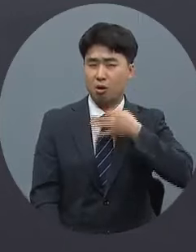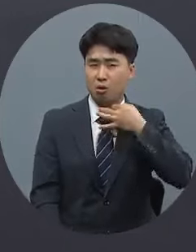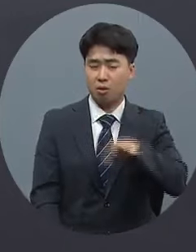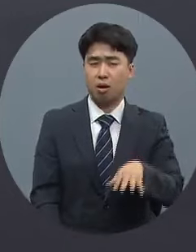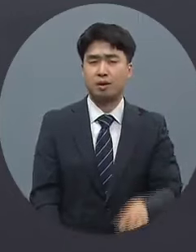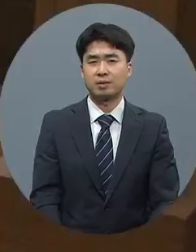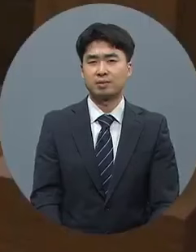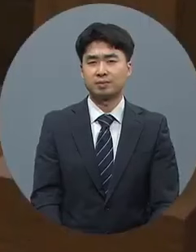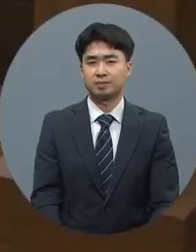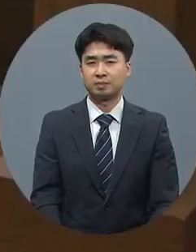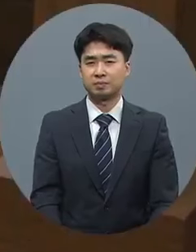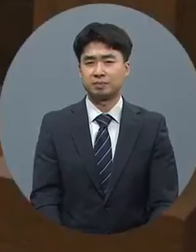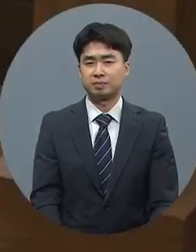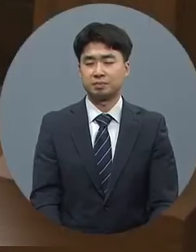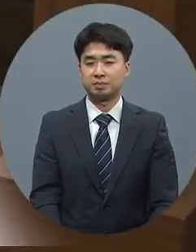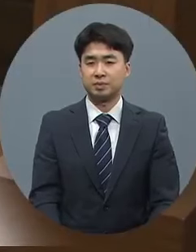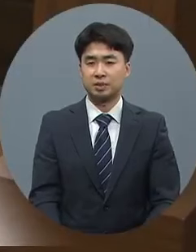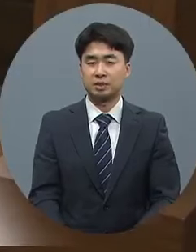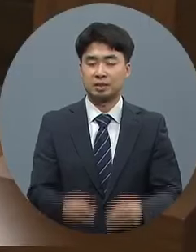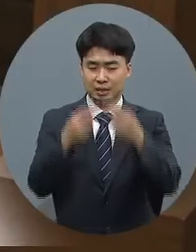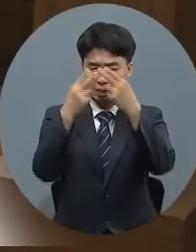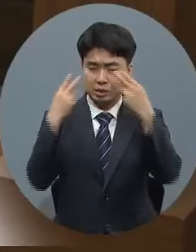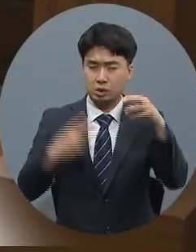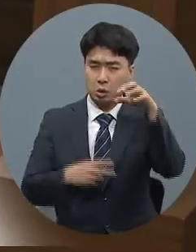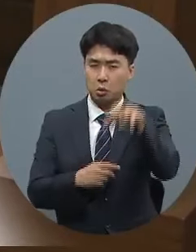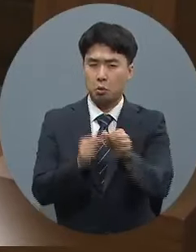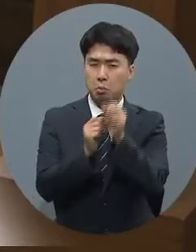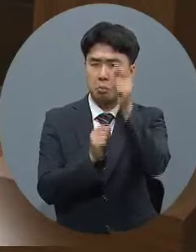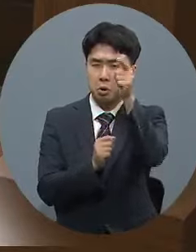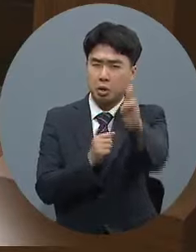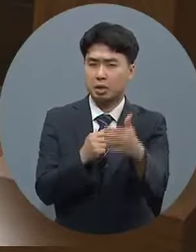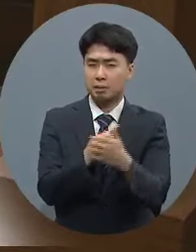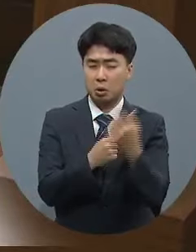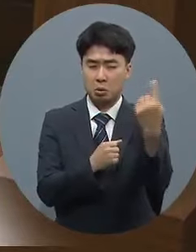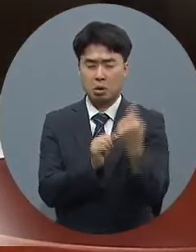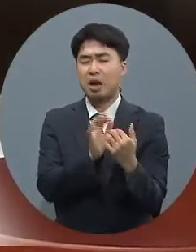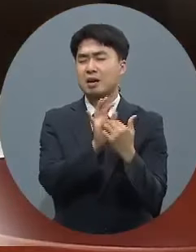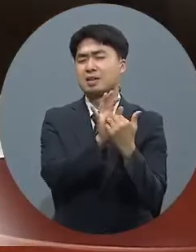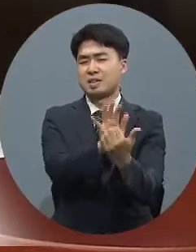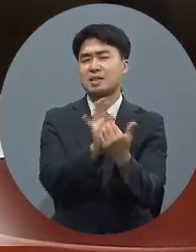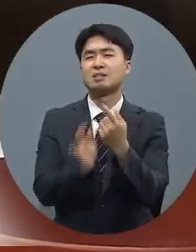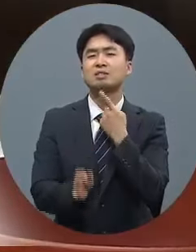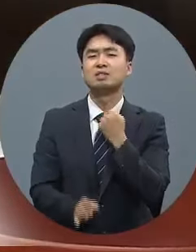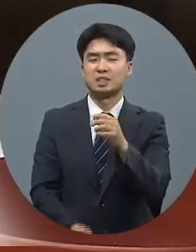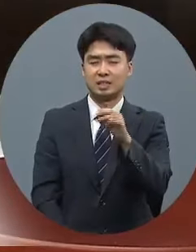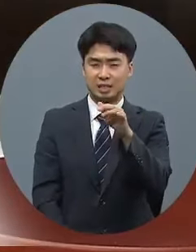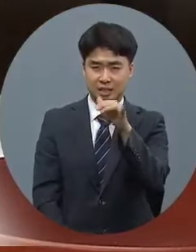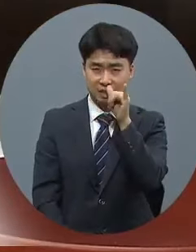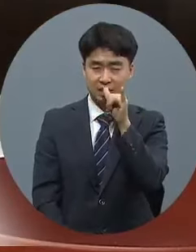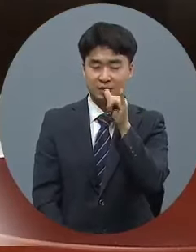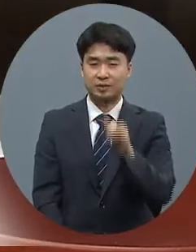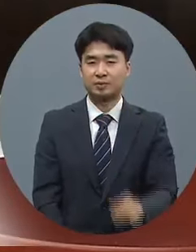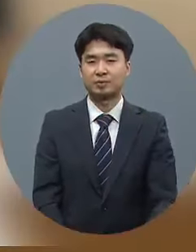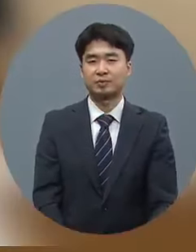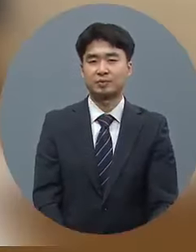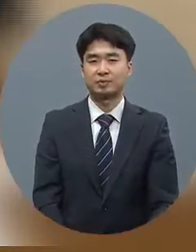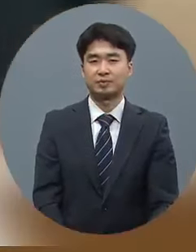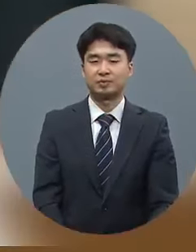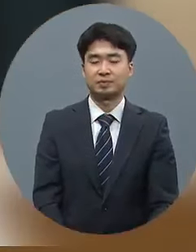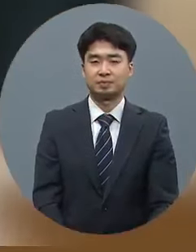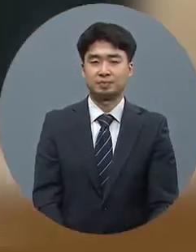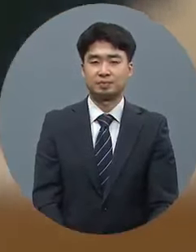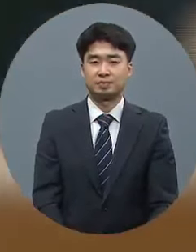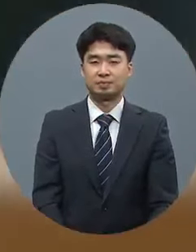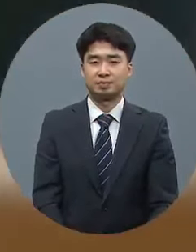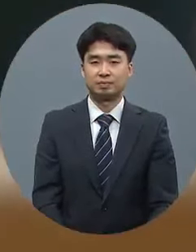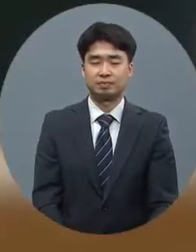있었습니다 울산시는 상가가 멀거나 부담스럽다며 동료 직원의 지원을 거절해 실제 장르보다 지원 사례가 적은 것이라고